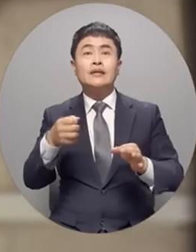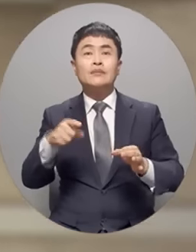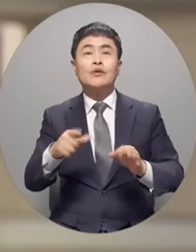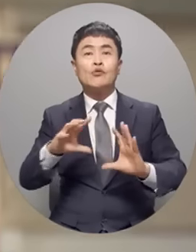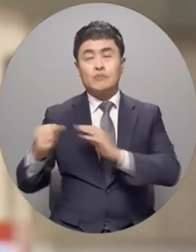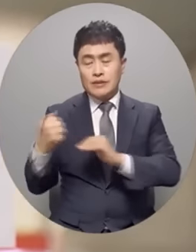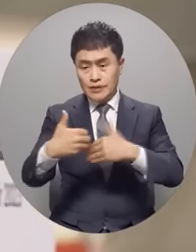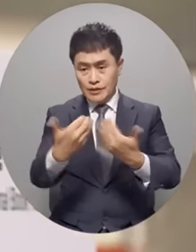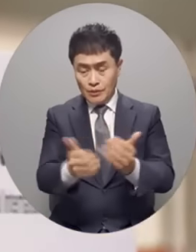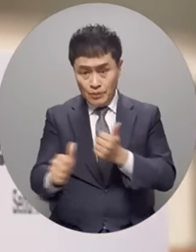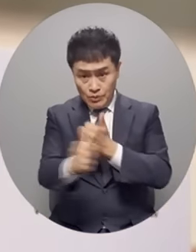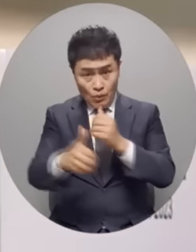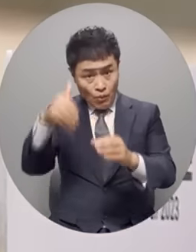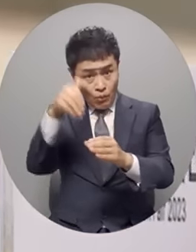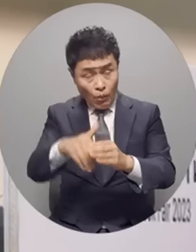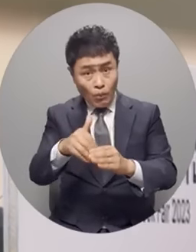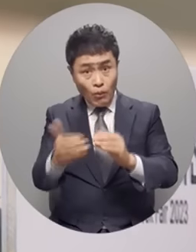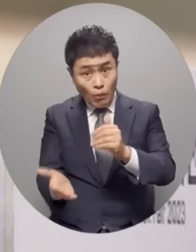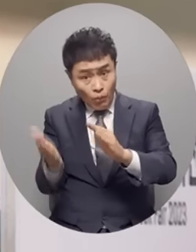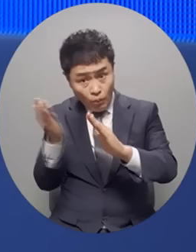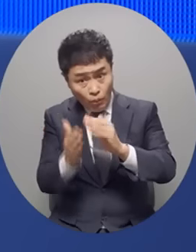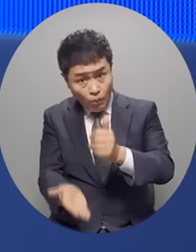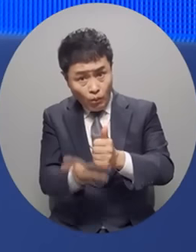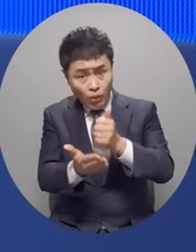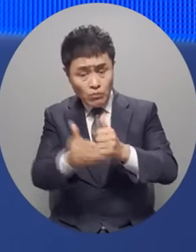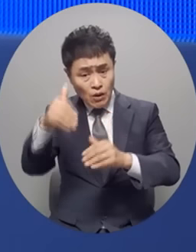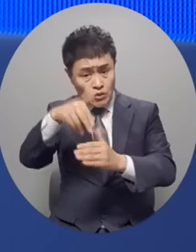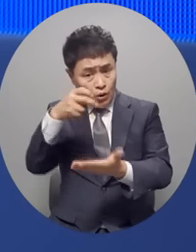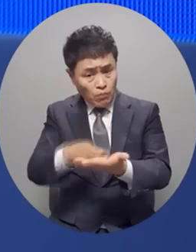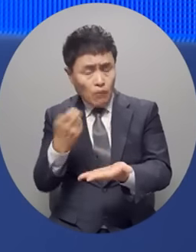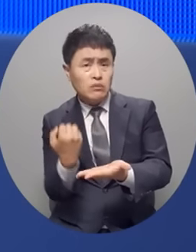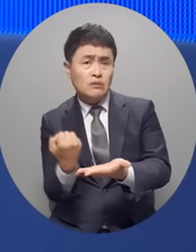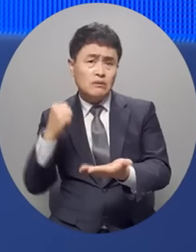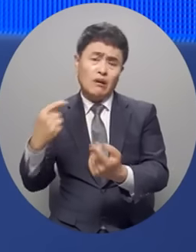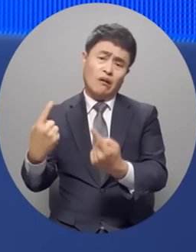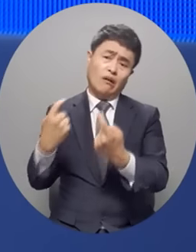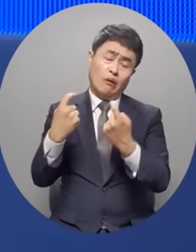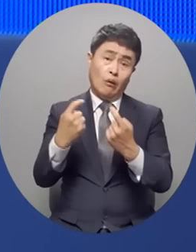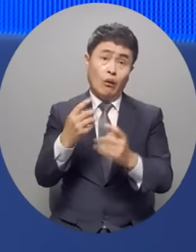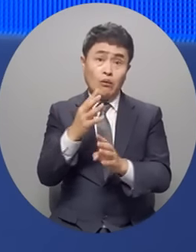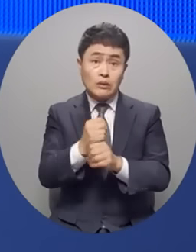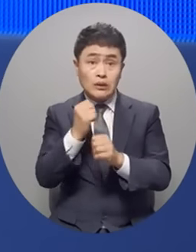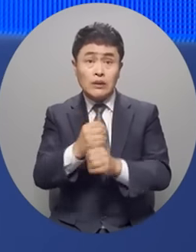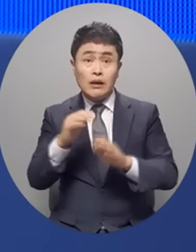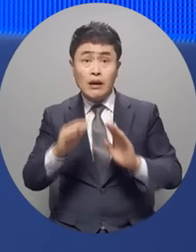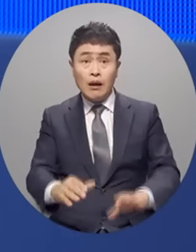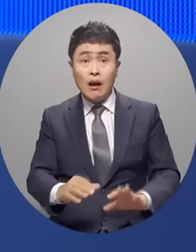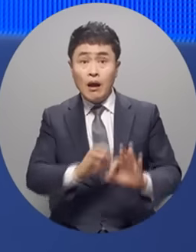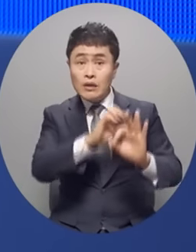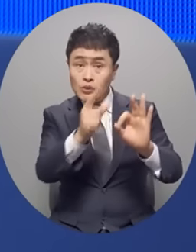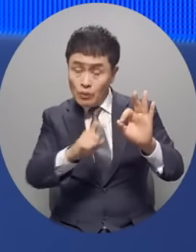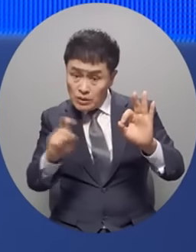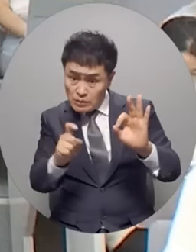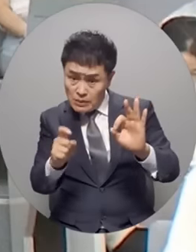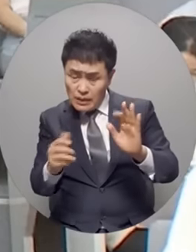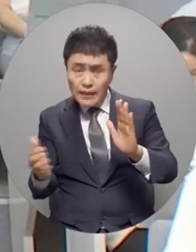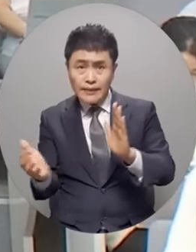국민의힘 총선 공천에 개입해 선거법을 위반했다는 의혹의 공소시효가 다음 달 10일 끝나기